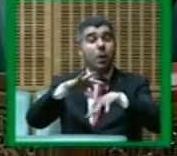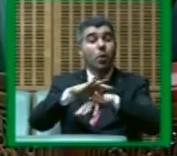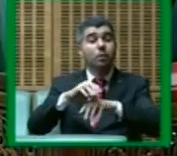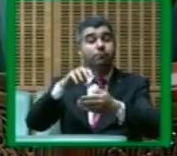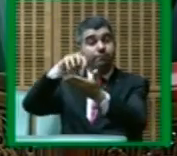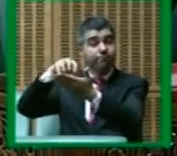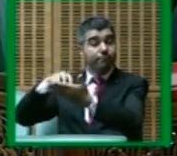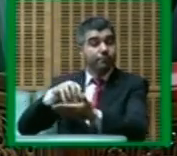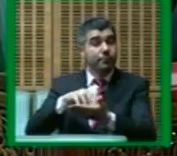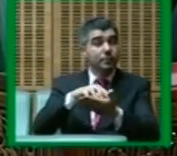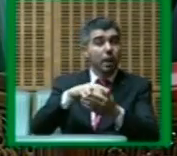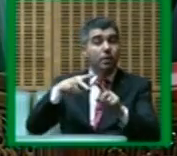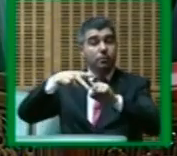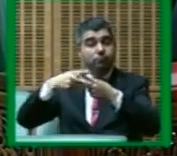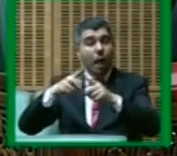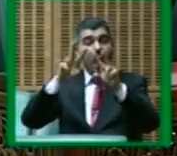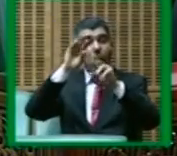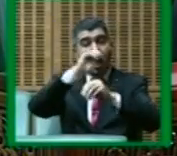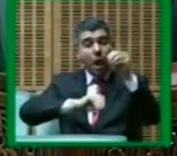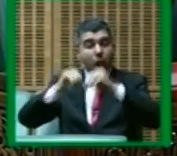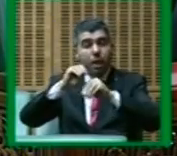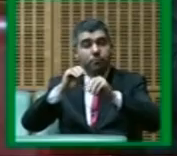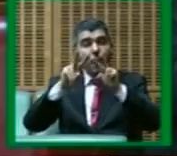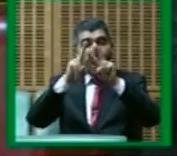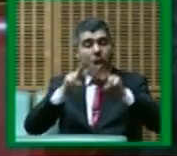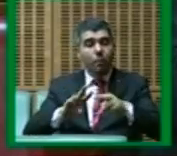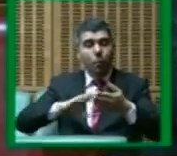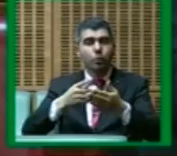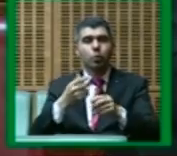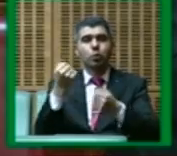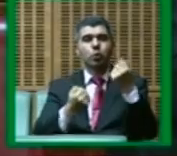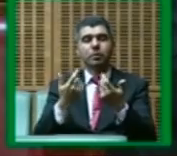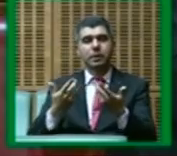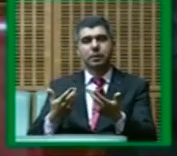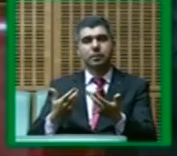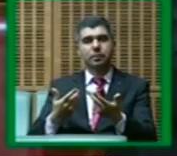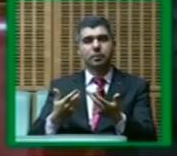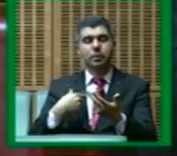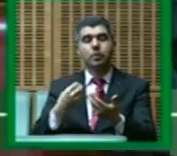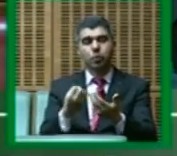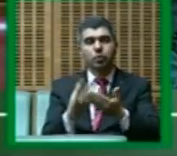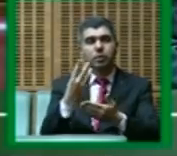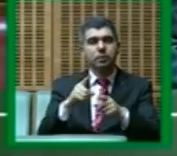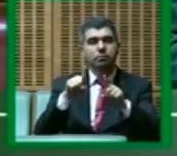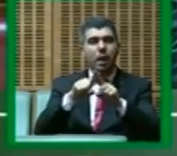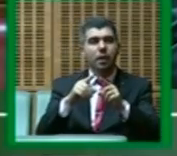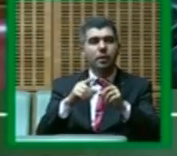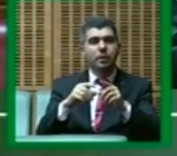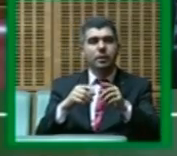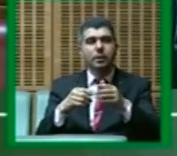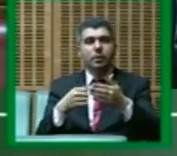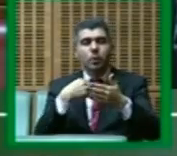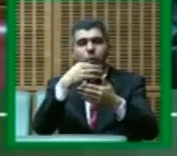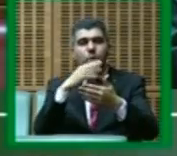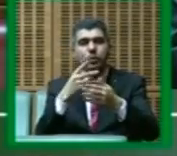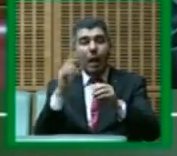واللي بالفعل كما تفضلتوا العمل على هذه المراكز من شأنه أن يقلل من المسألة ديال حوادث